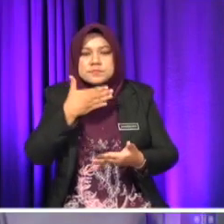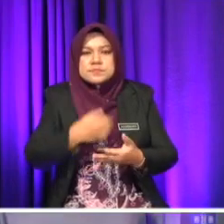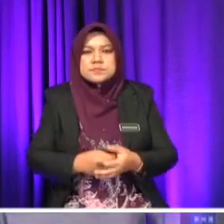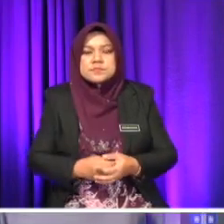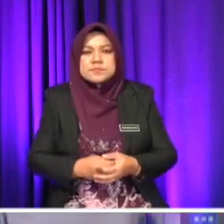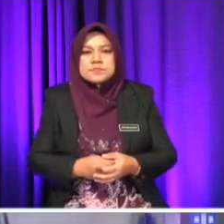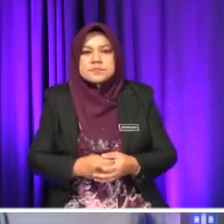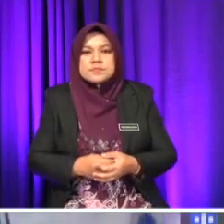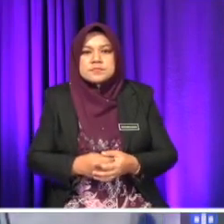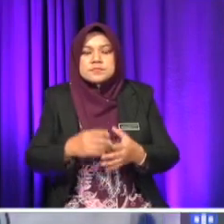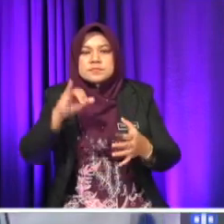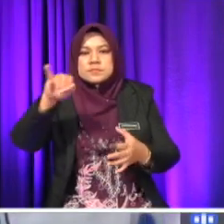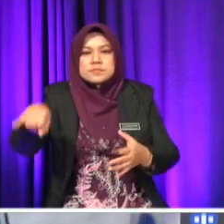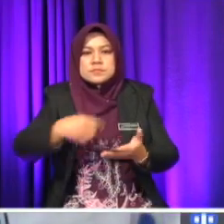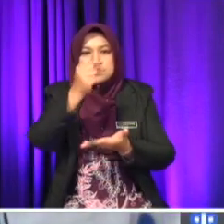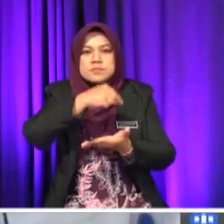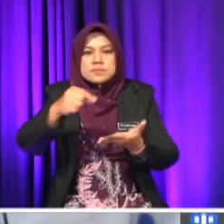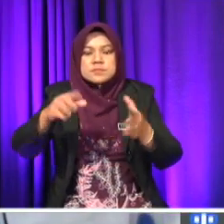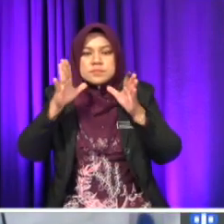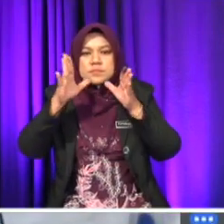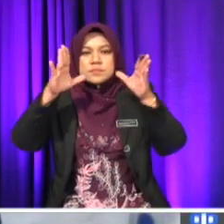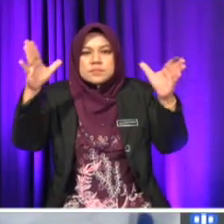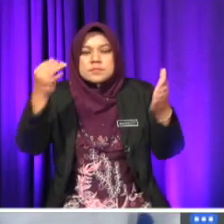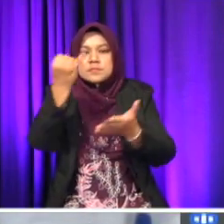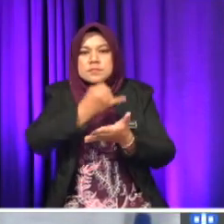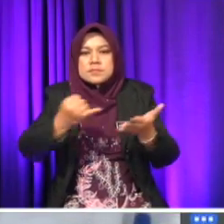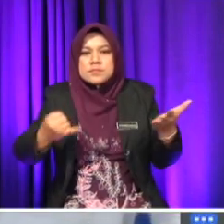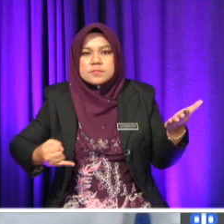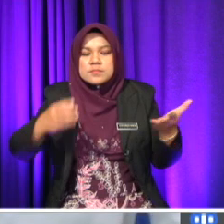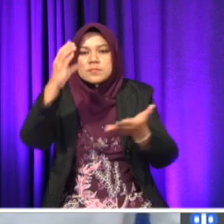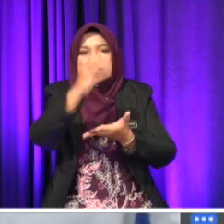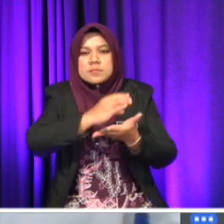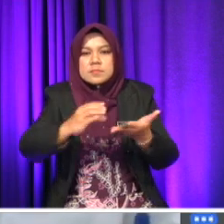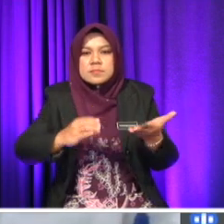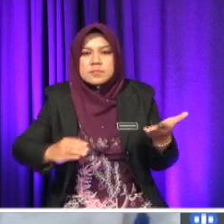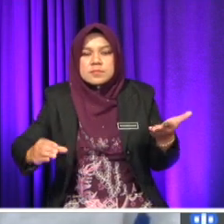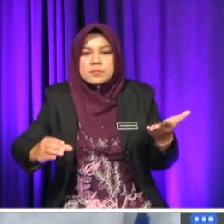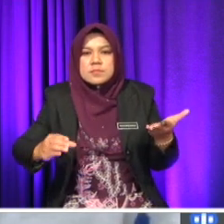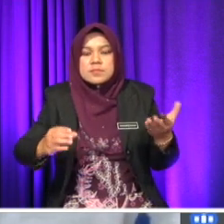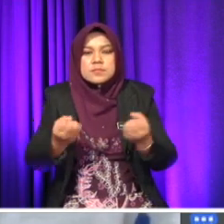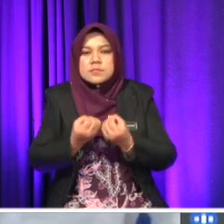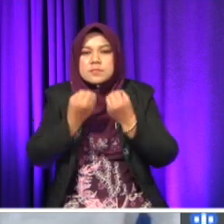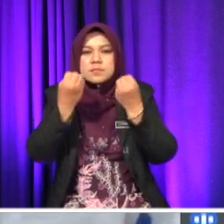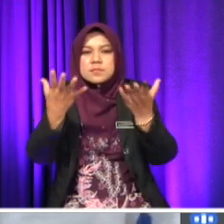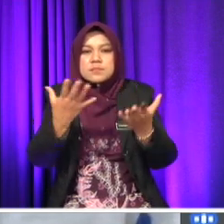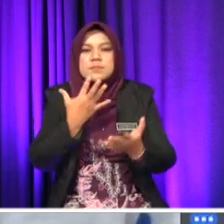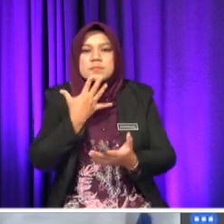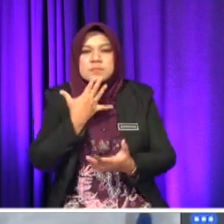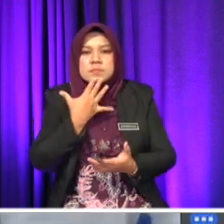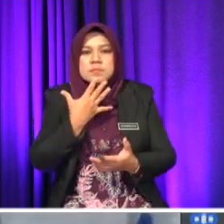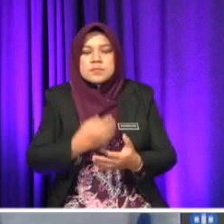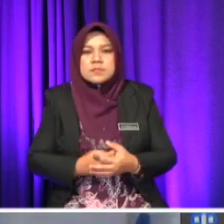sejuta tinta Gemilang dilakar dicorak aneka warna